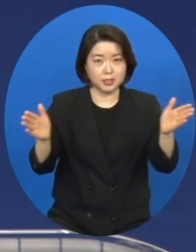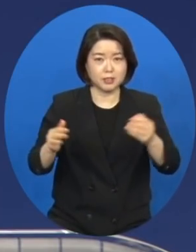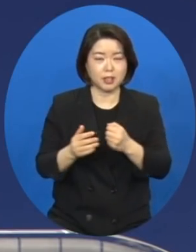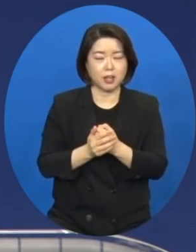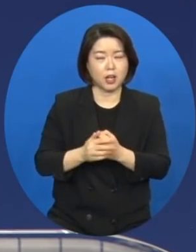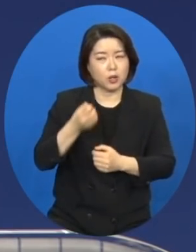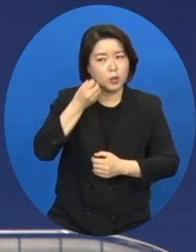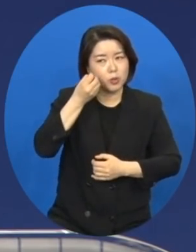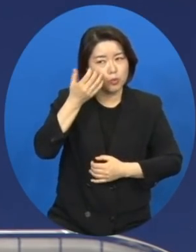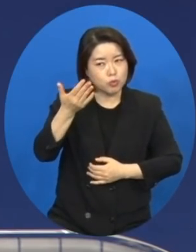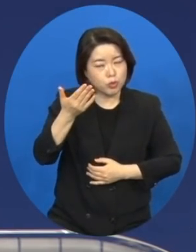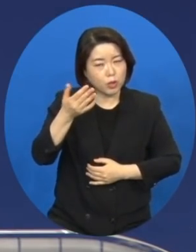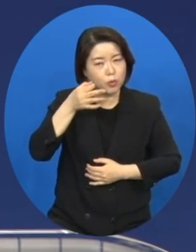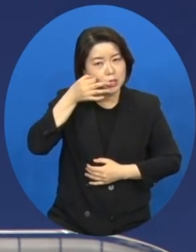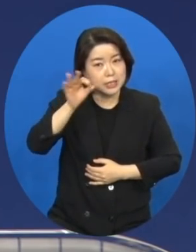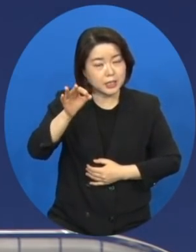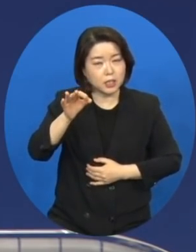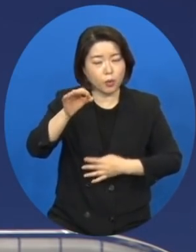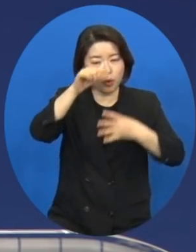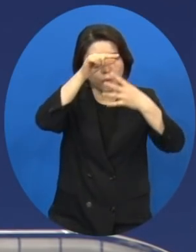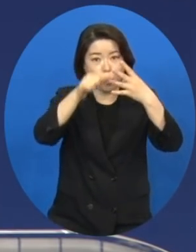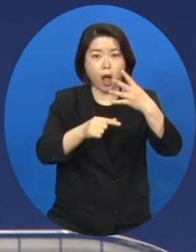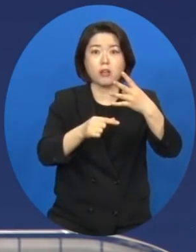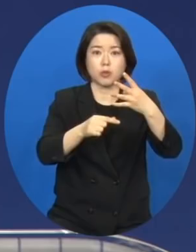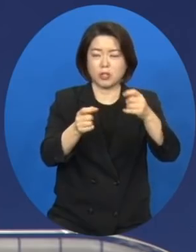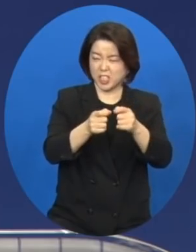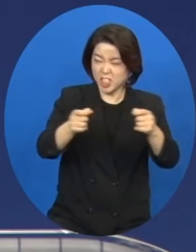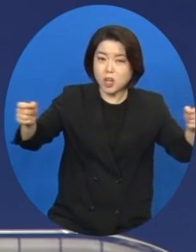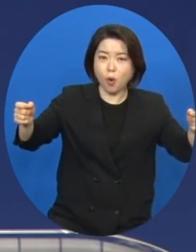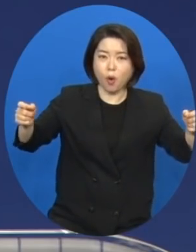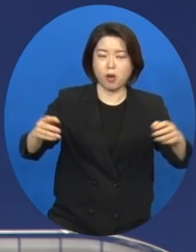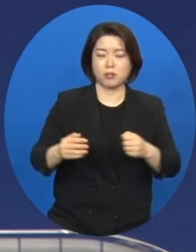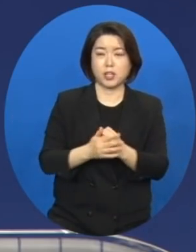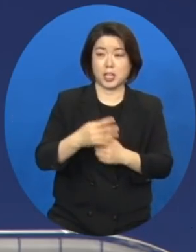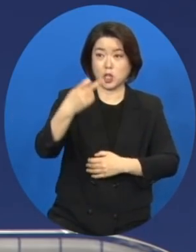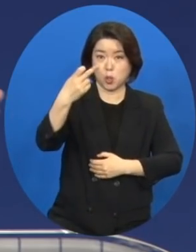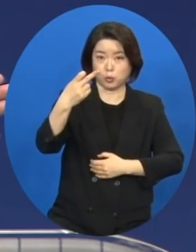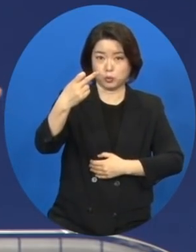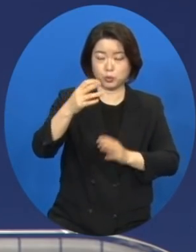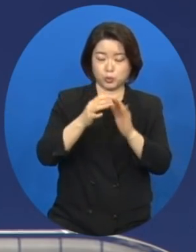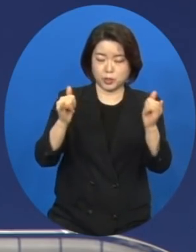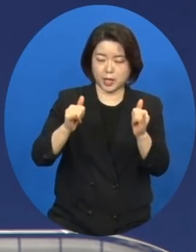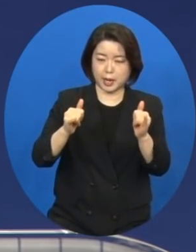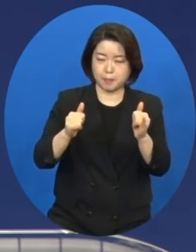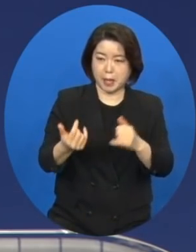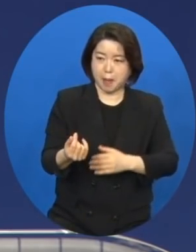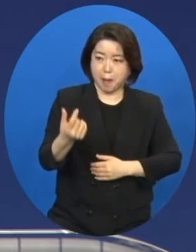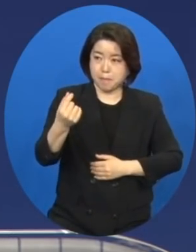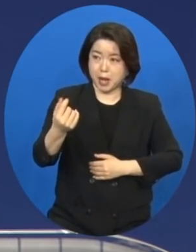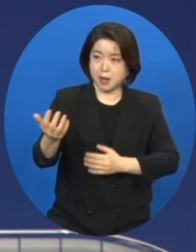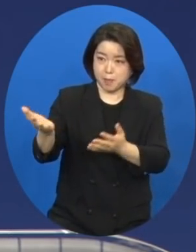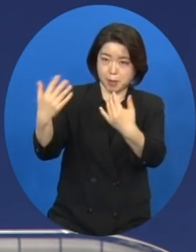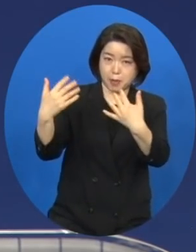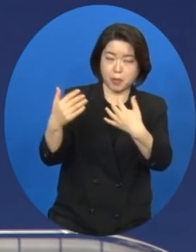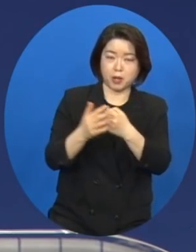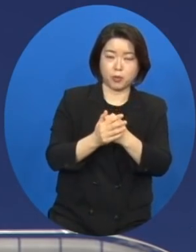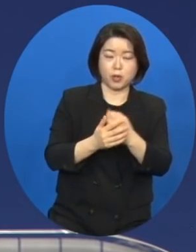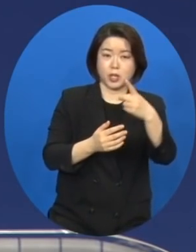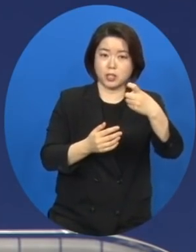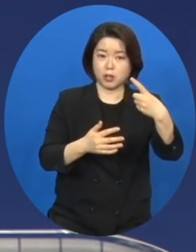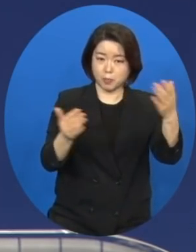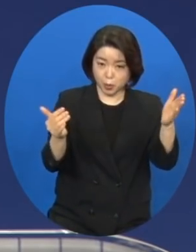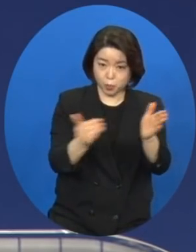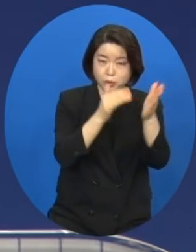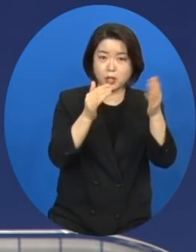거의 9개월에서 10개월 과정이었는데요, 12명 선착순을 모집했는데 11명까지 금방 찾는데 한 명이 모자랐어요. 광고